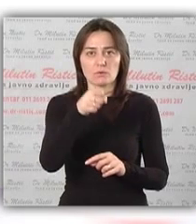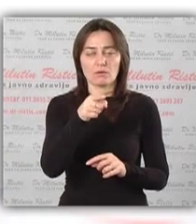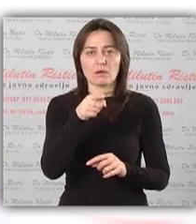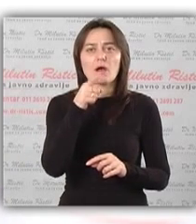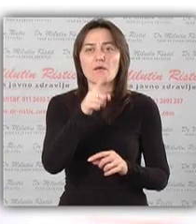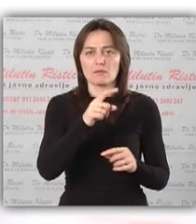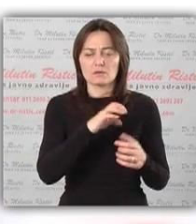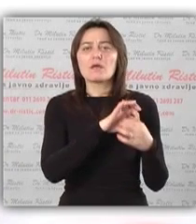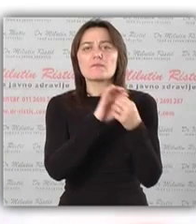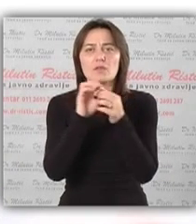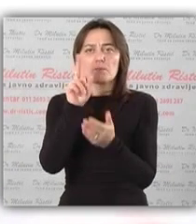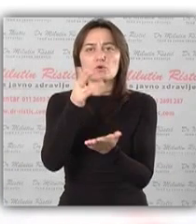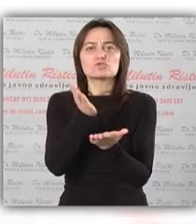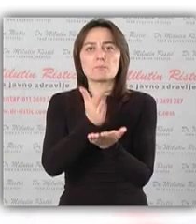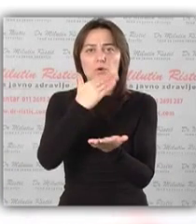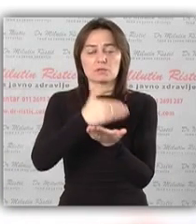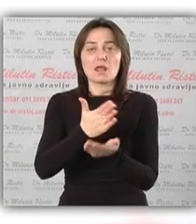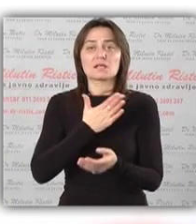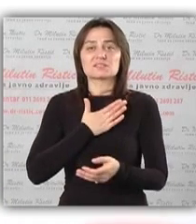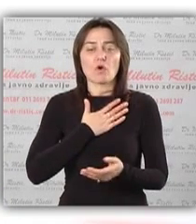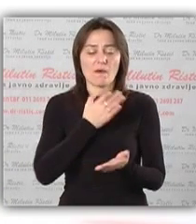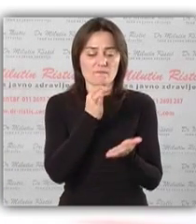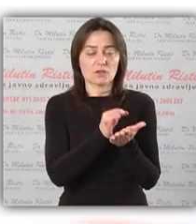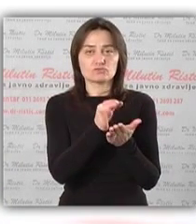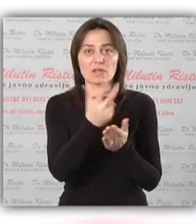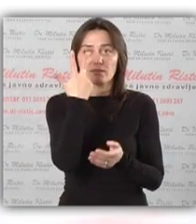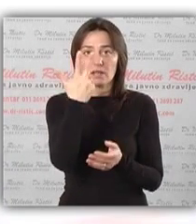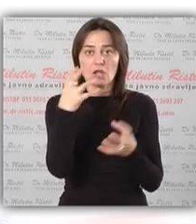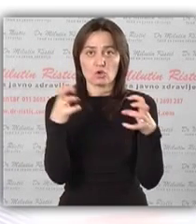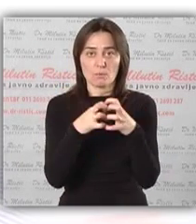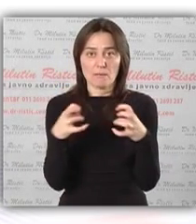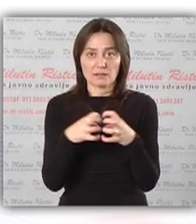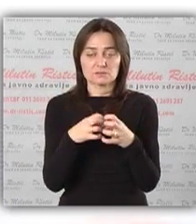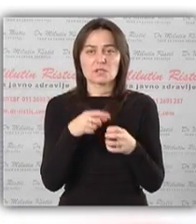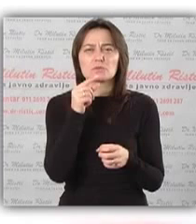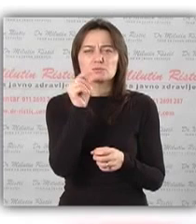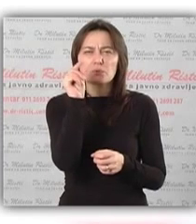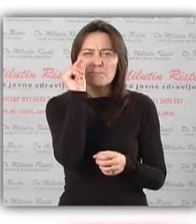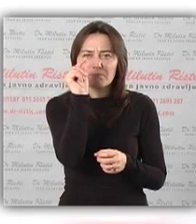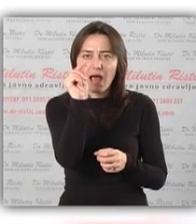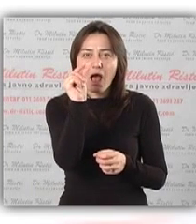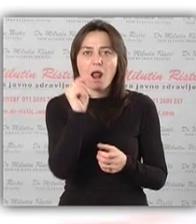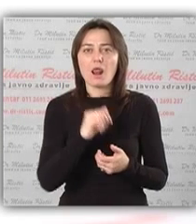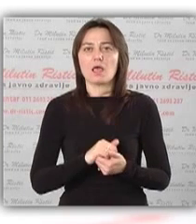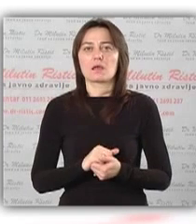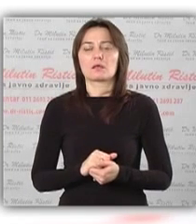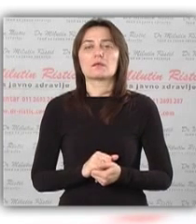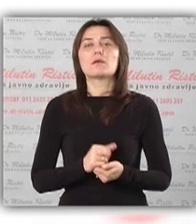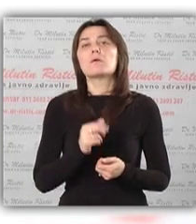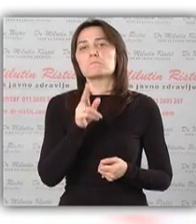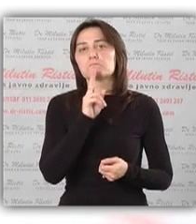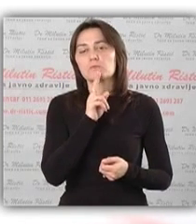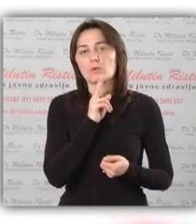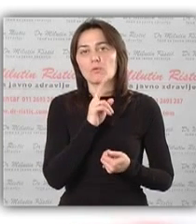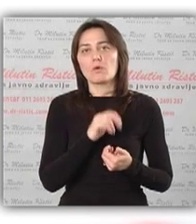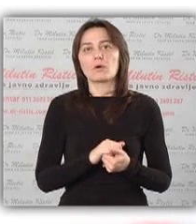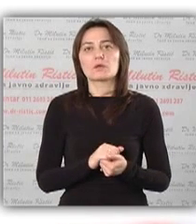bolna zbog toga. Afte se najčešće mogu podeliti po svojoj veličini na tri grupacije. To su male